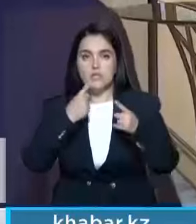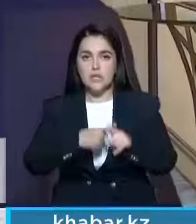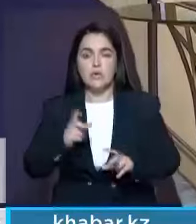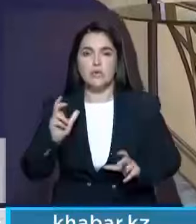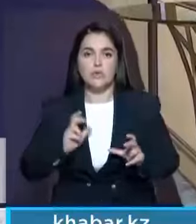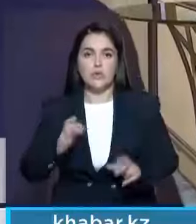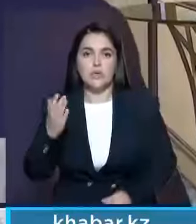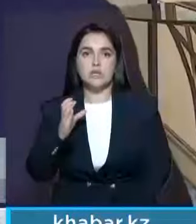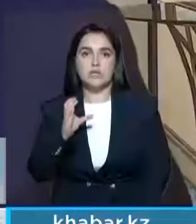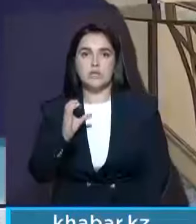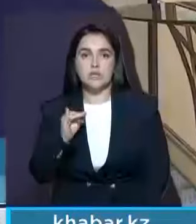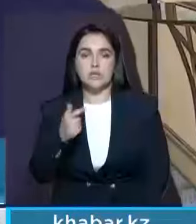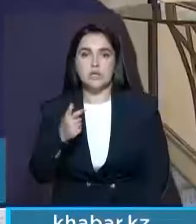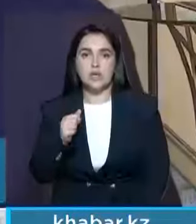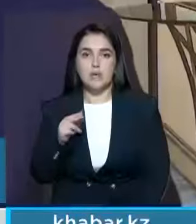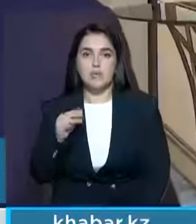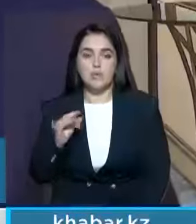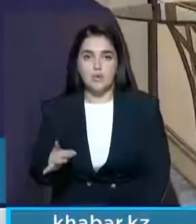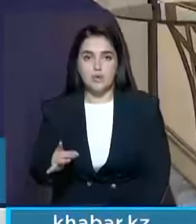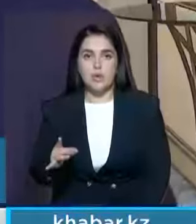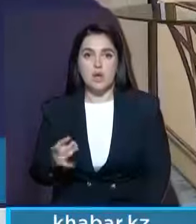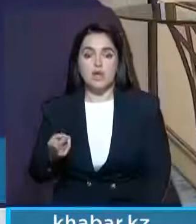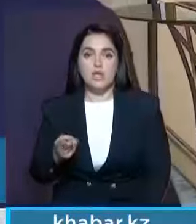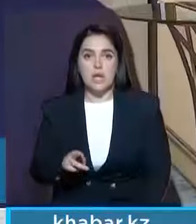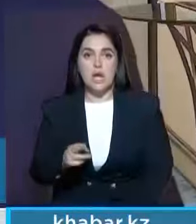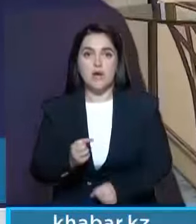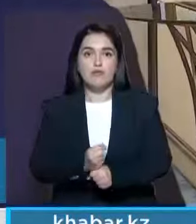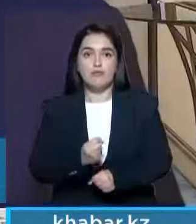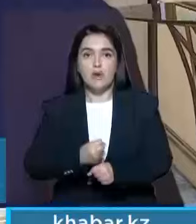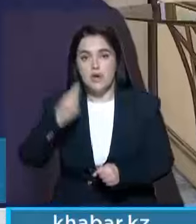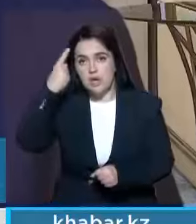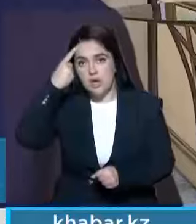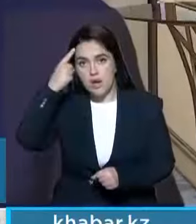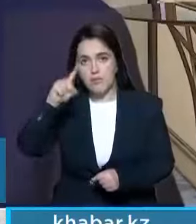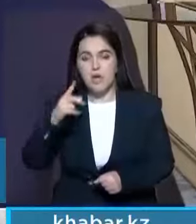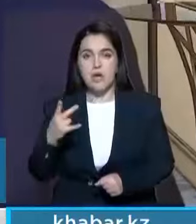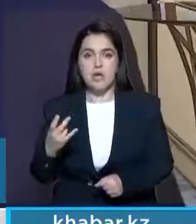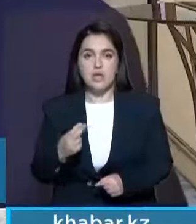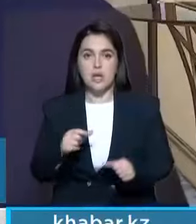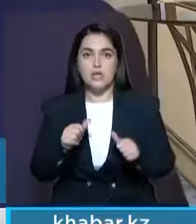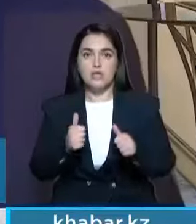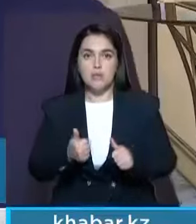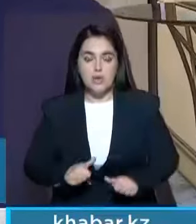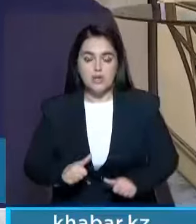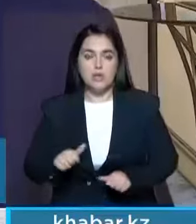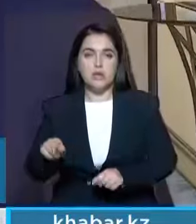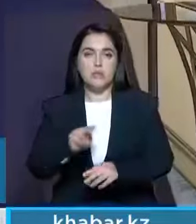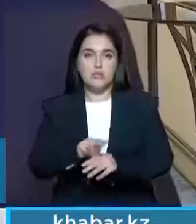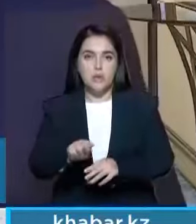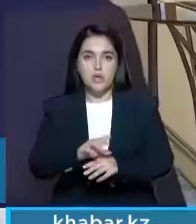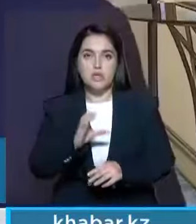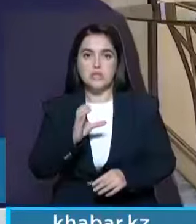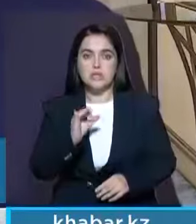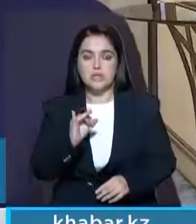политехническим институтом для выработки национальной модели подготовки инженерных кадров.